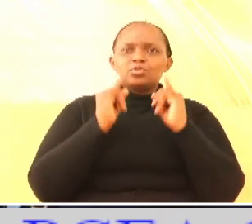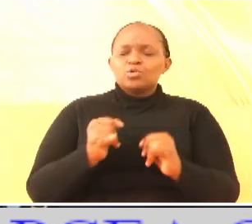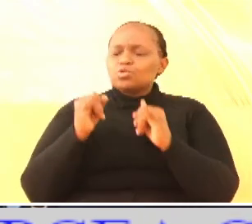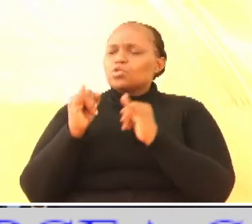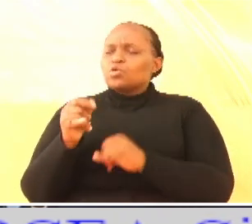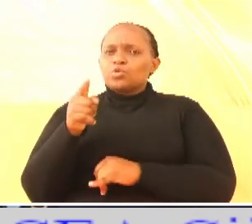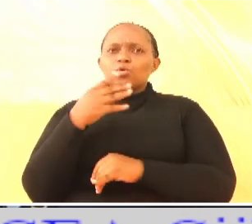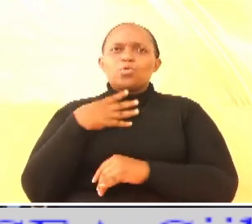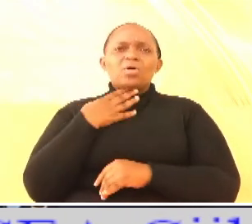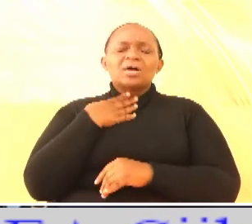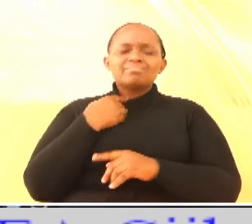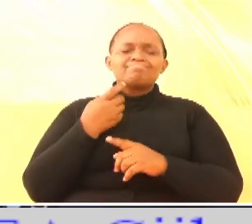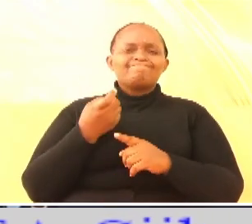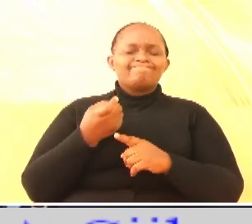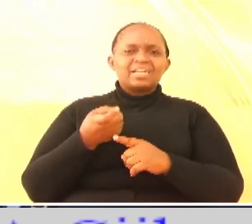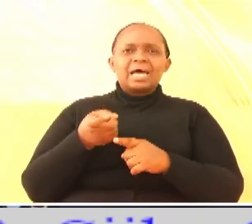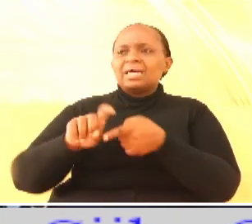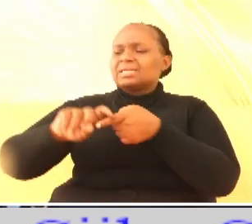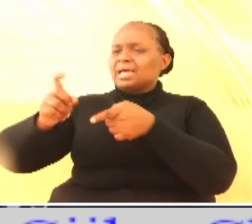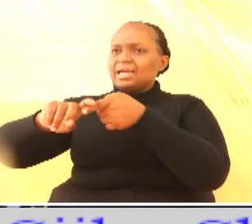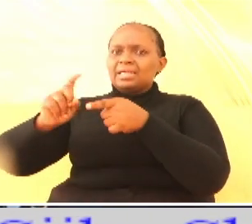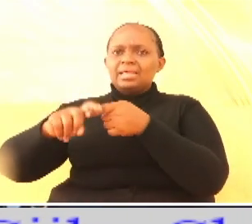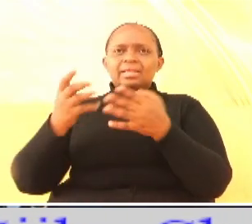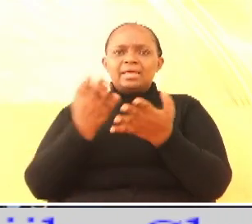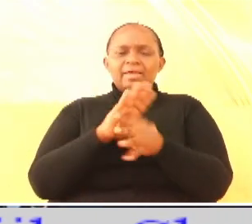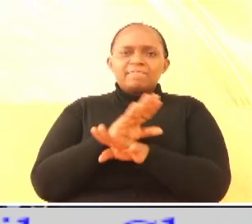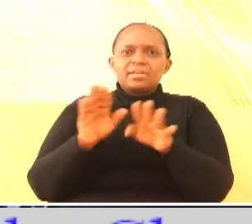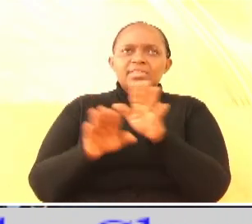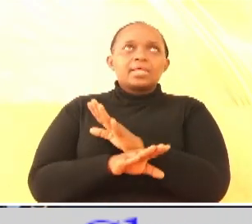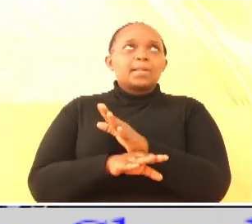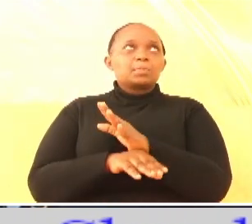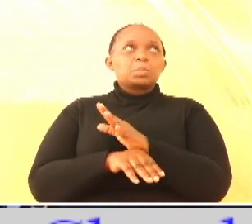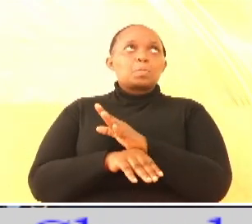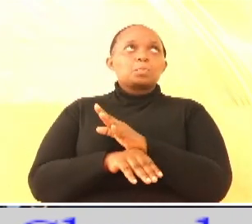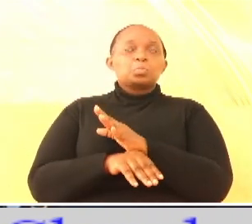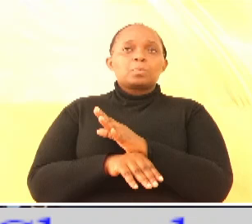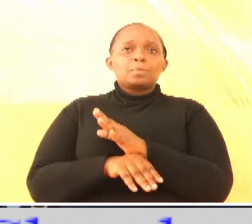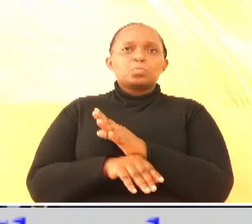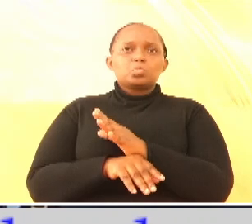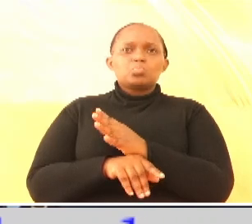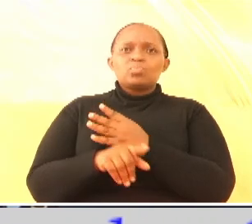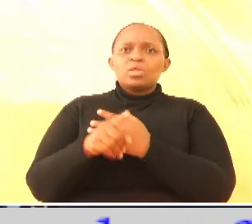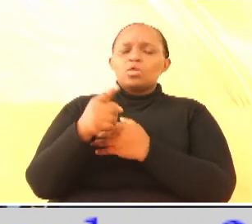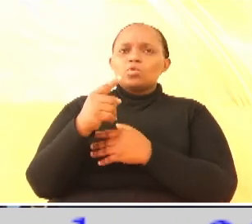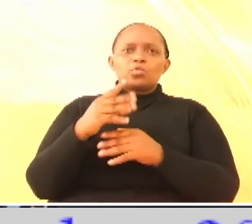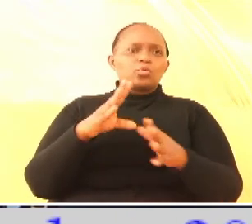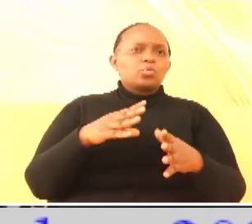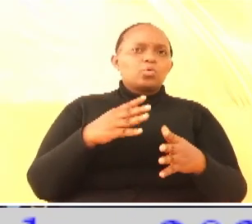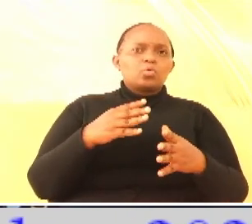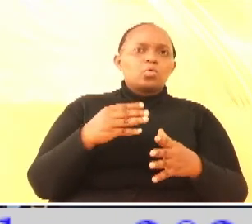Umeendelea, kuna kitu unajikana katika ofisi kule umeajiliwa. Watu tumewapatia kazi katika serikali hii yetu, wanajinyima nyinyi nini?